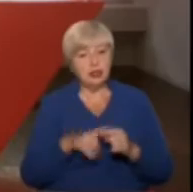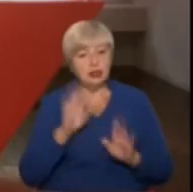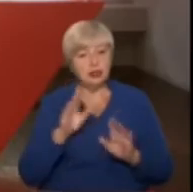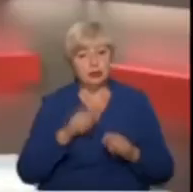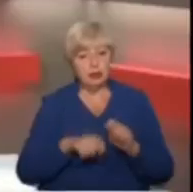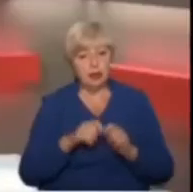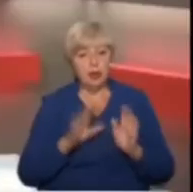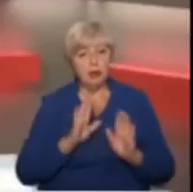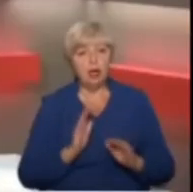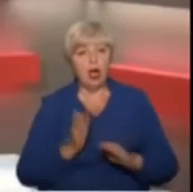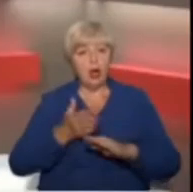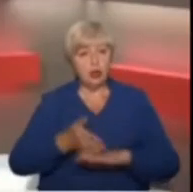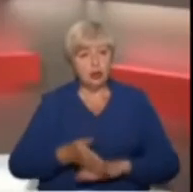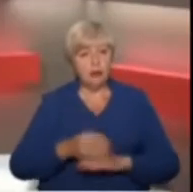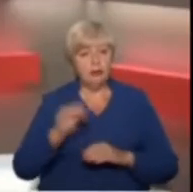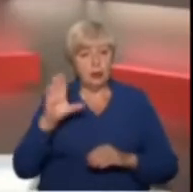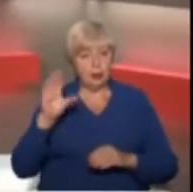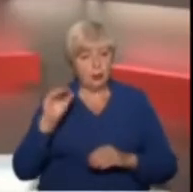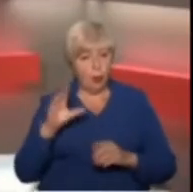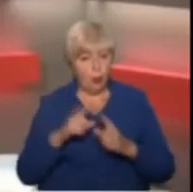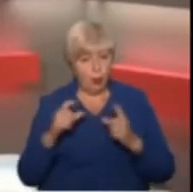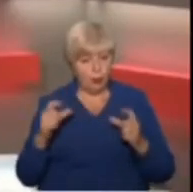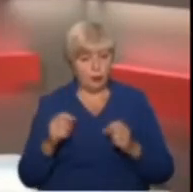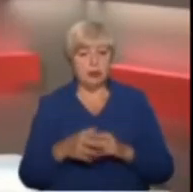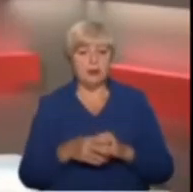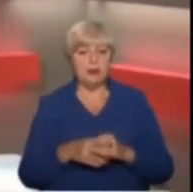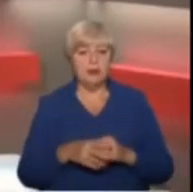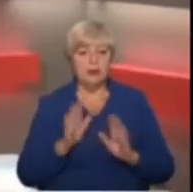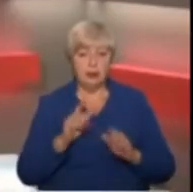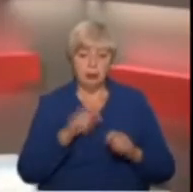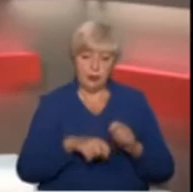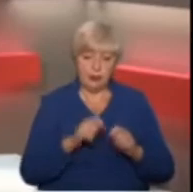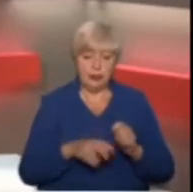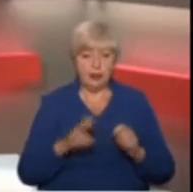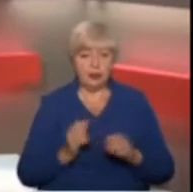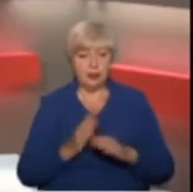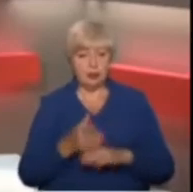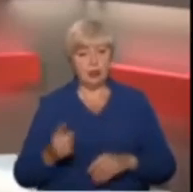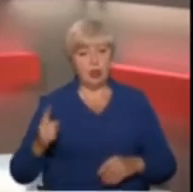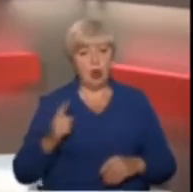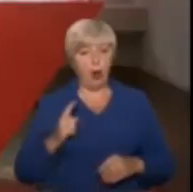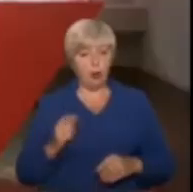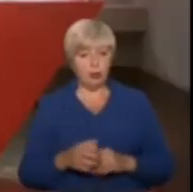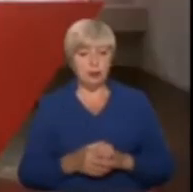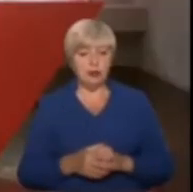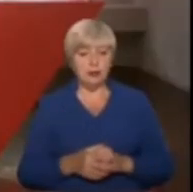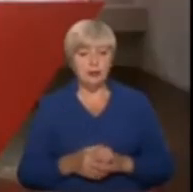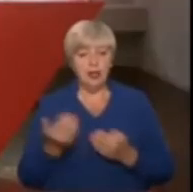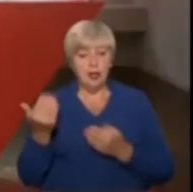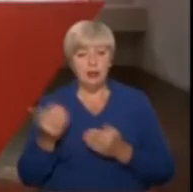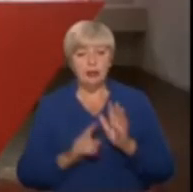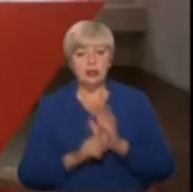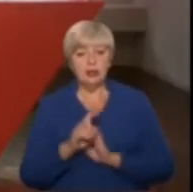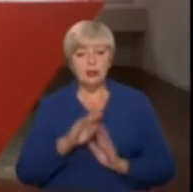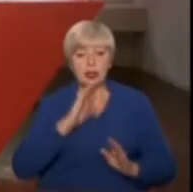гостьовий пропуск, зараз це через паспортні дані. Будуть перевірятися на вході охоронцем і так далі. Ви розпочали